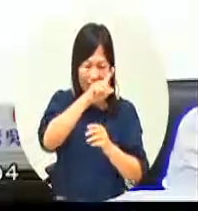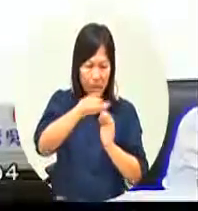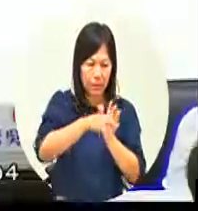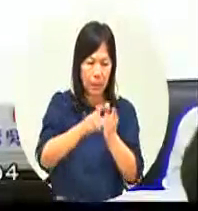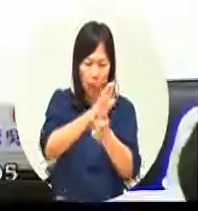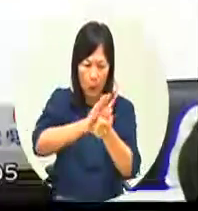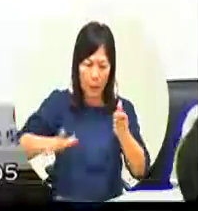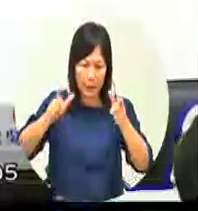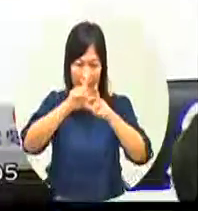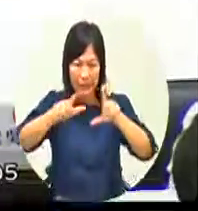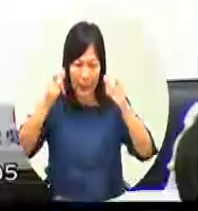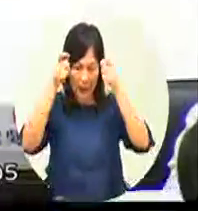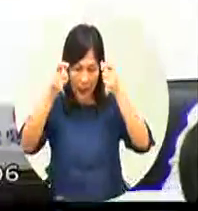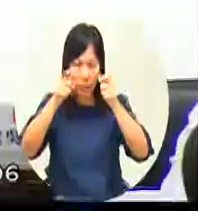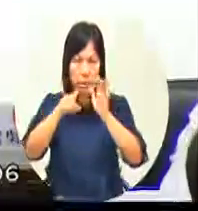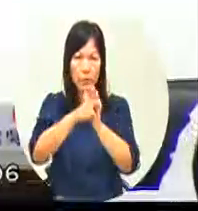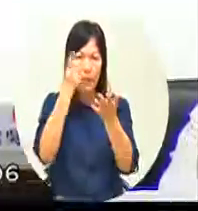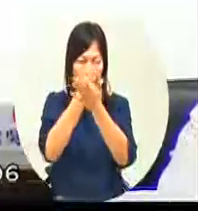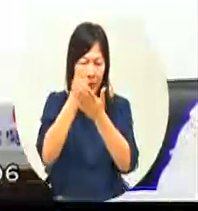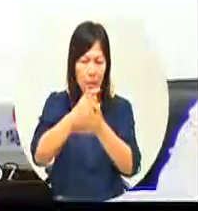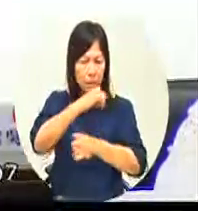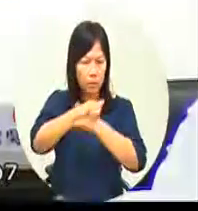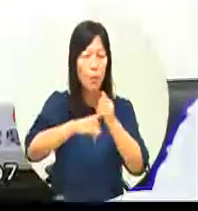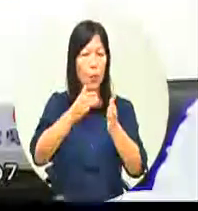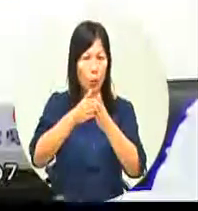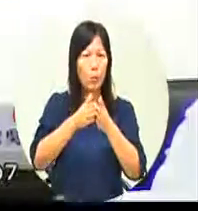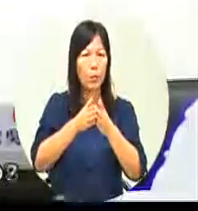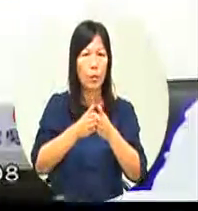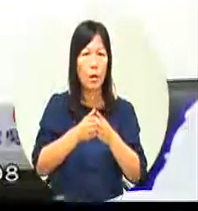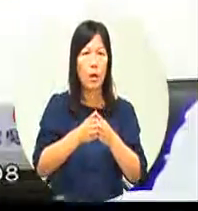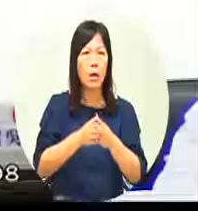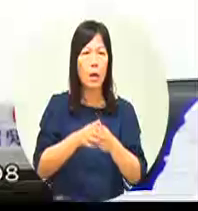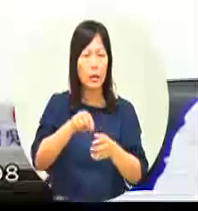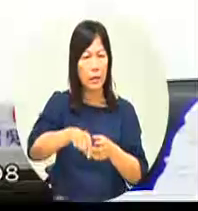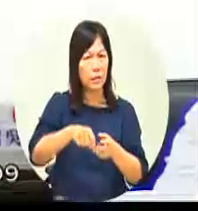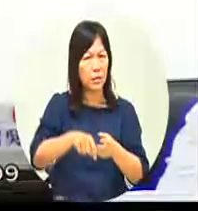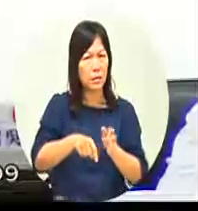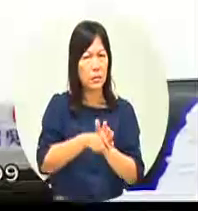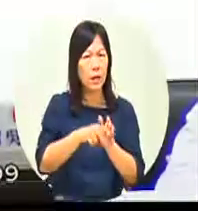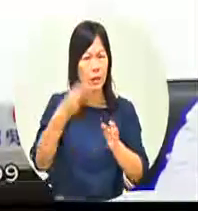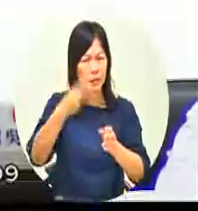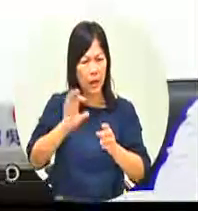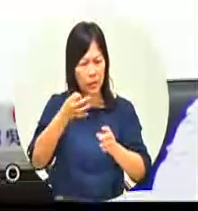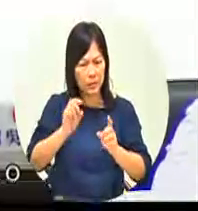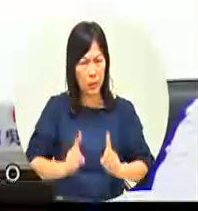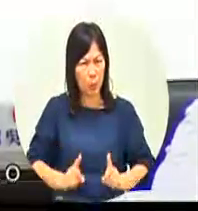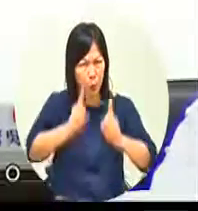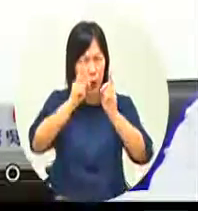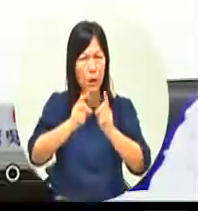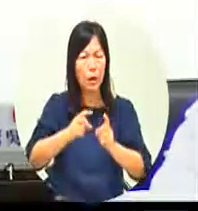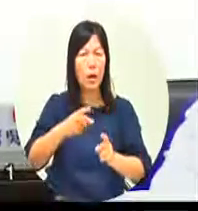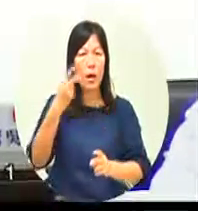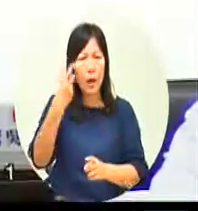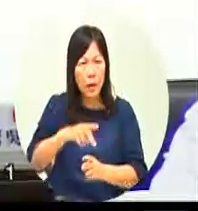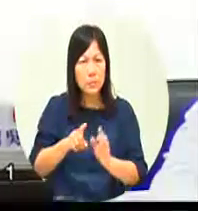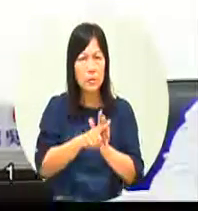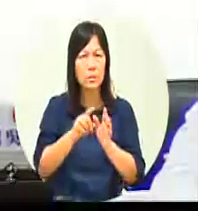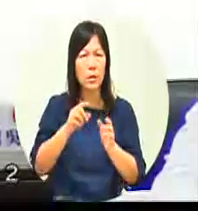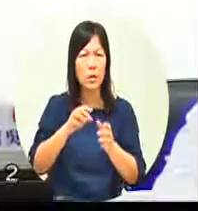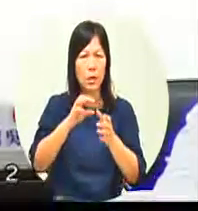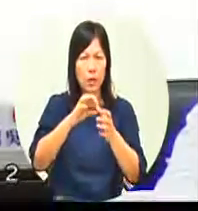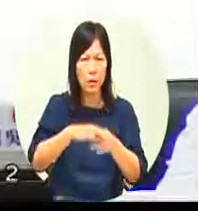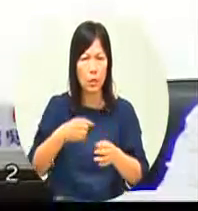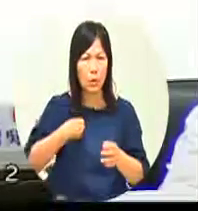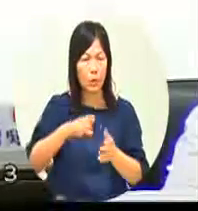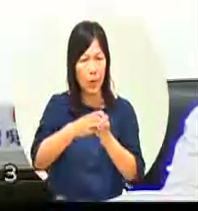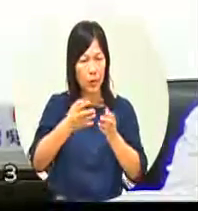高雄居民市民是每一天生活上的事。那在这个部分去做调整啊，或者是去做一些，就因为我们